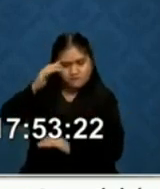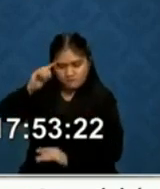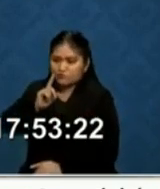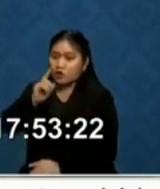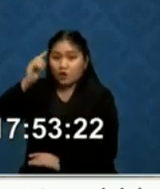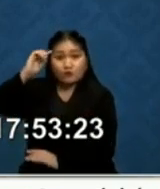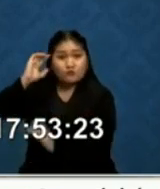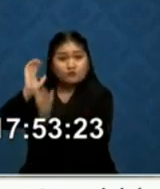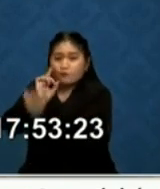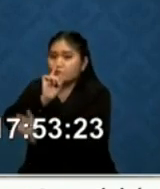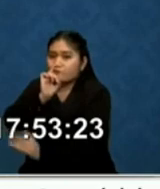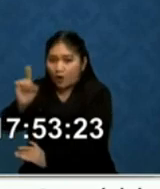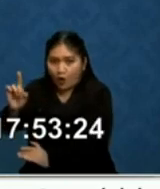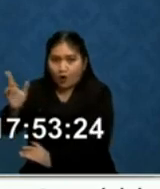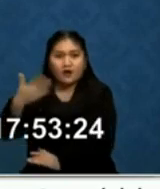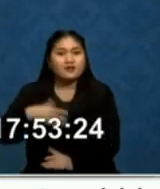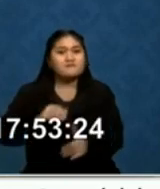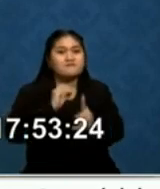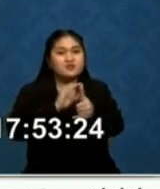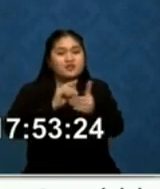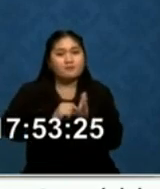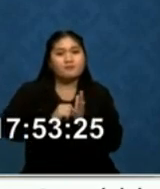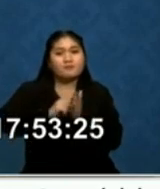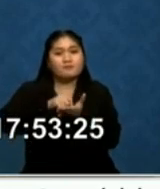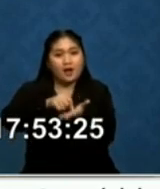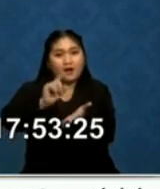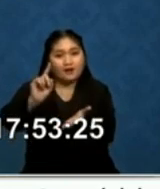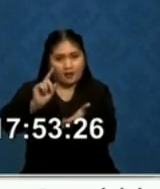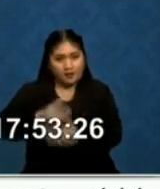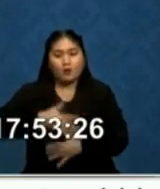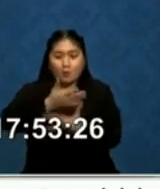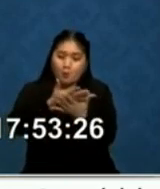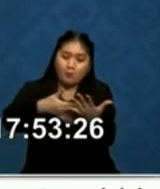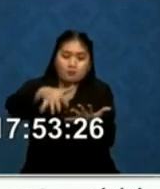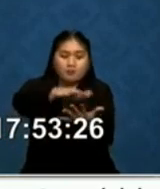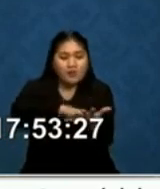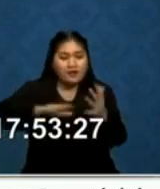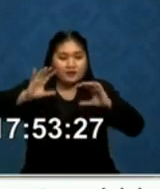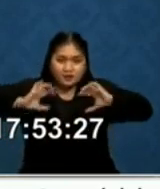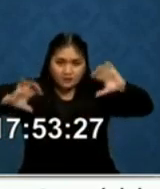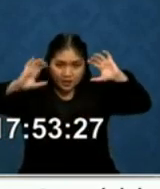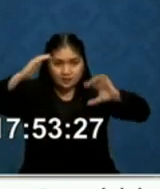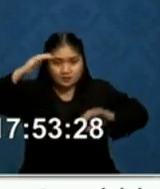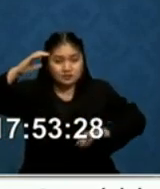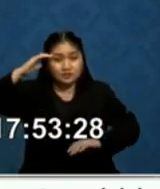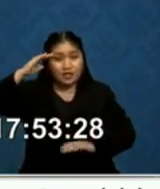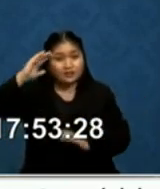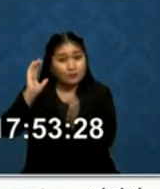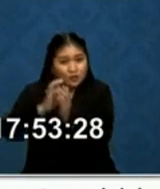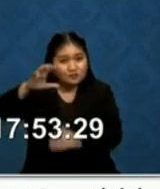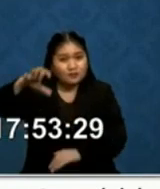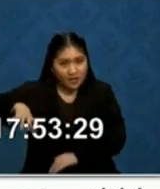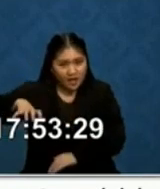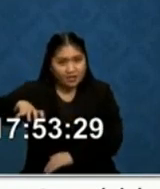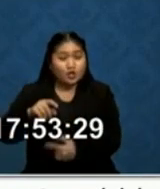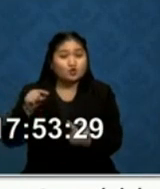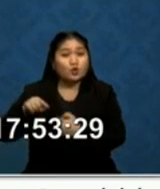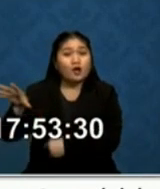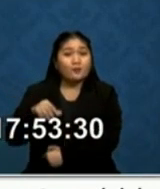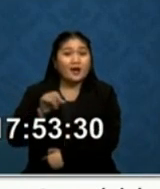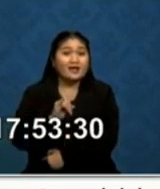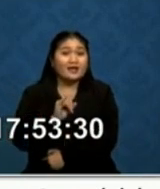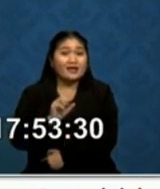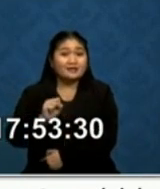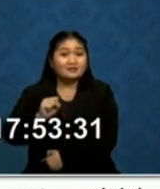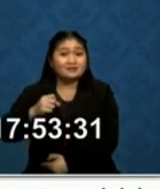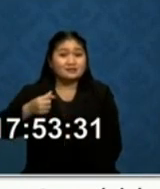ฉันนะคะมีข้อเสนอดังนี้นะคะในแผนปฏิบัติราชการสำนักงานตำรวจแห่งชาตินะคะอ้างอิงจาก SDG นะคะเราไม่ได้ก